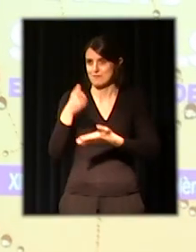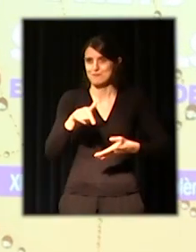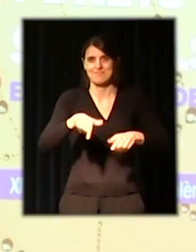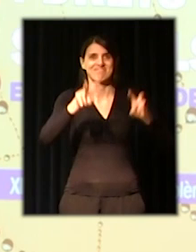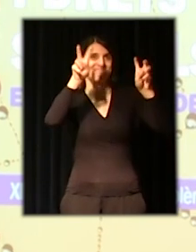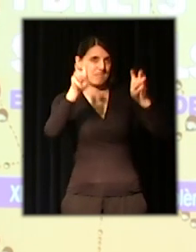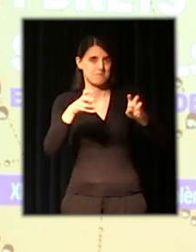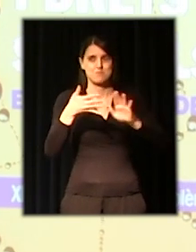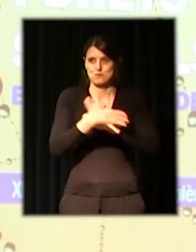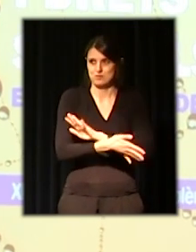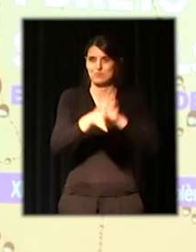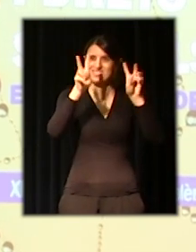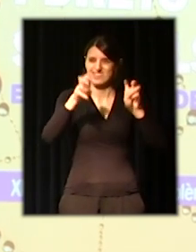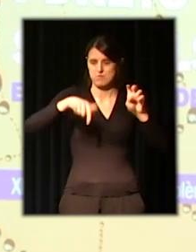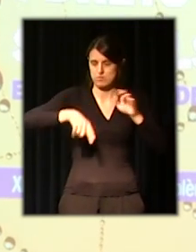treballareu aquest tema.